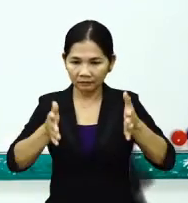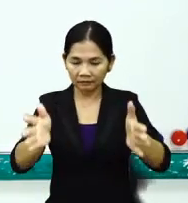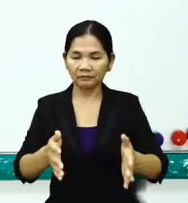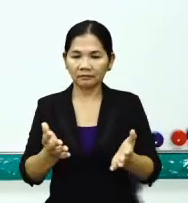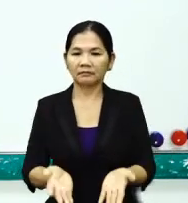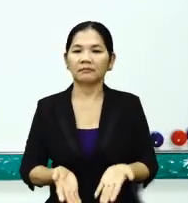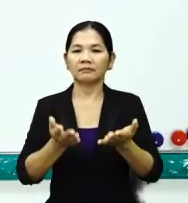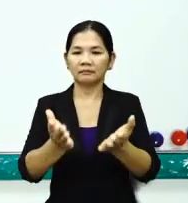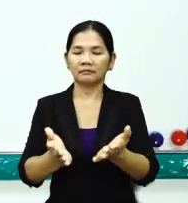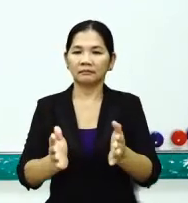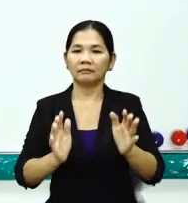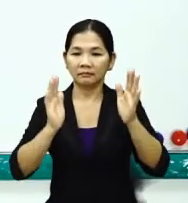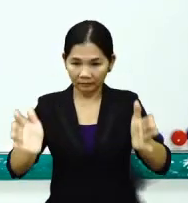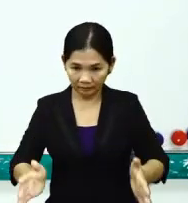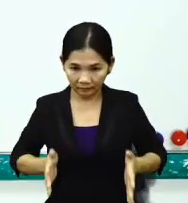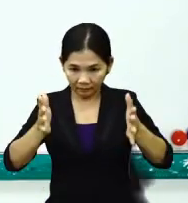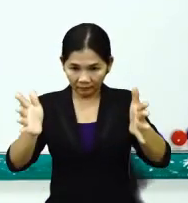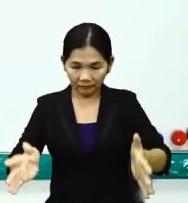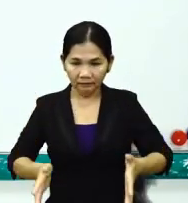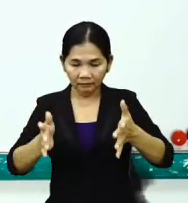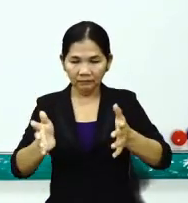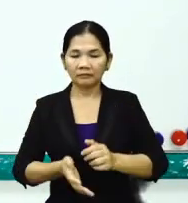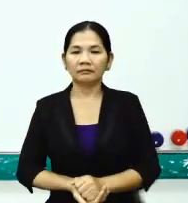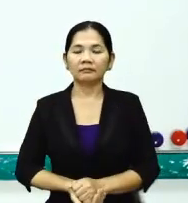Đặt lơ rô tế.